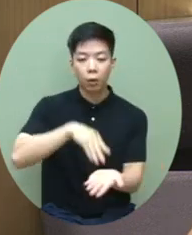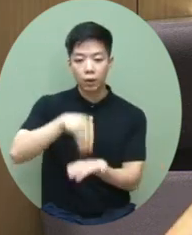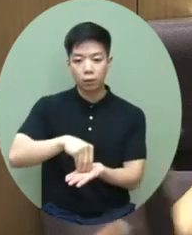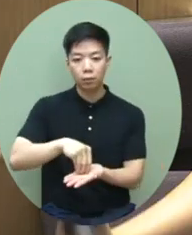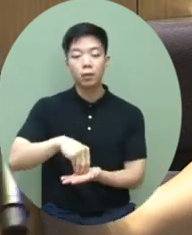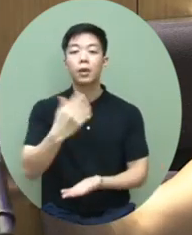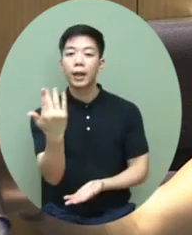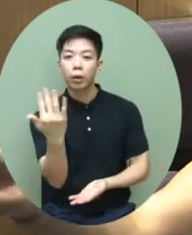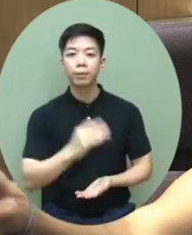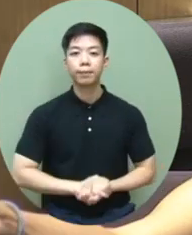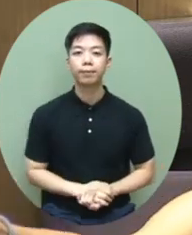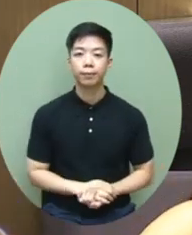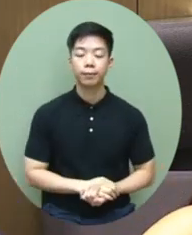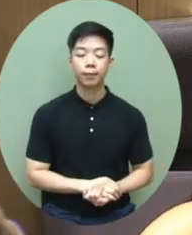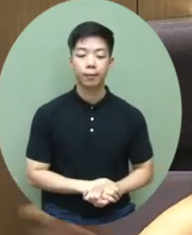咧？唔該。